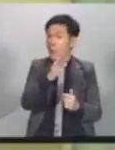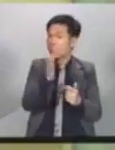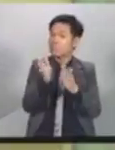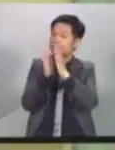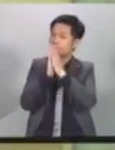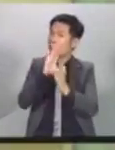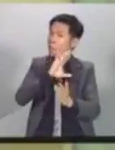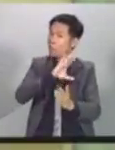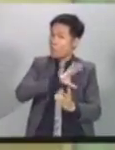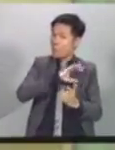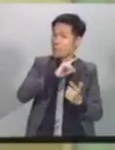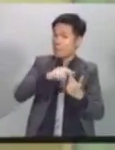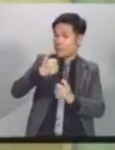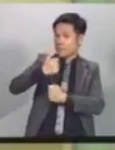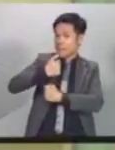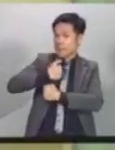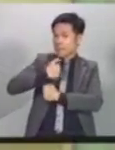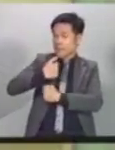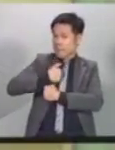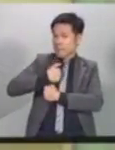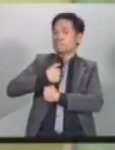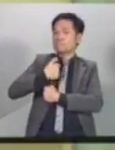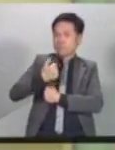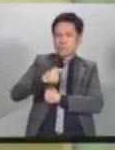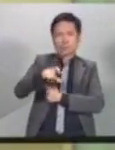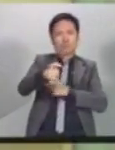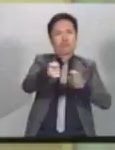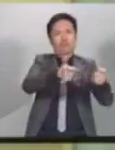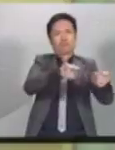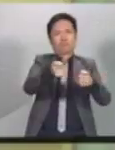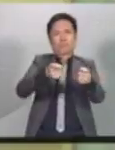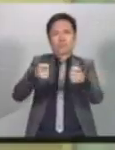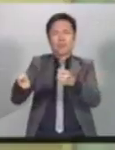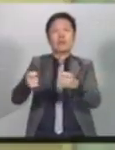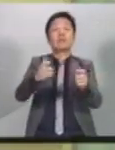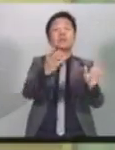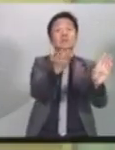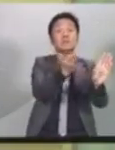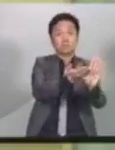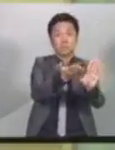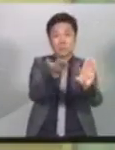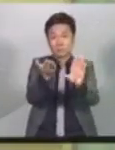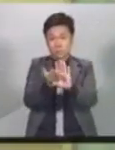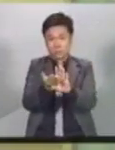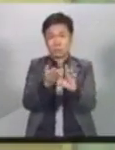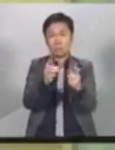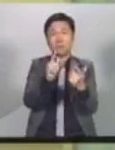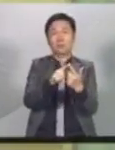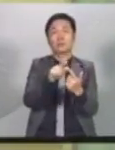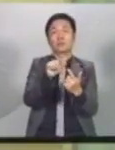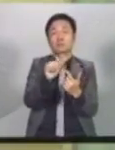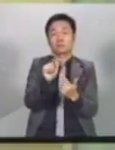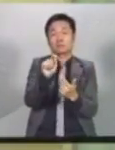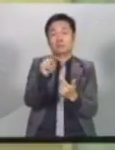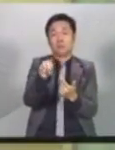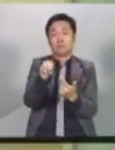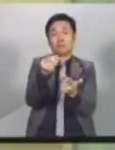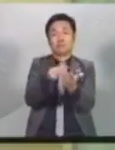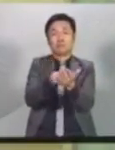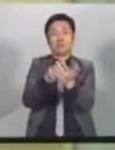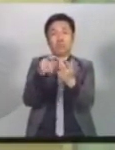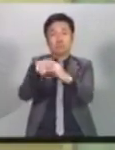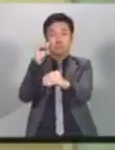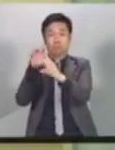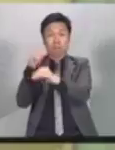tentera jika perlu untuk mengawal di kawasan-kawasan bank dan sebagainya dan juga ATM supaya